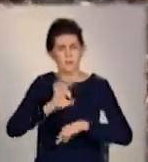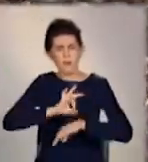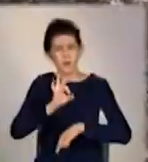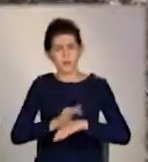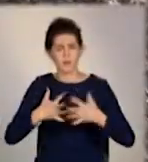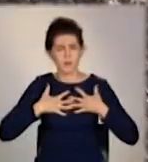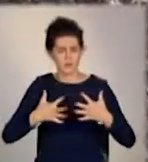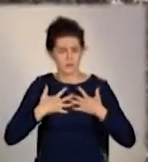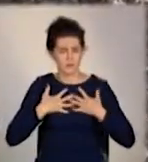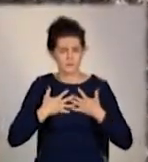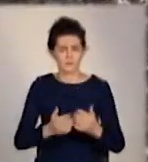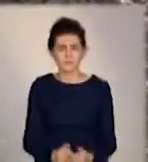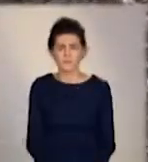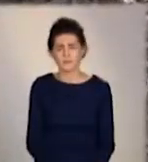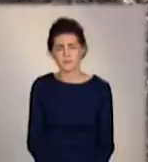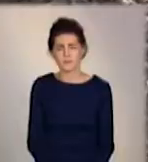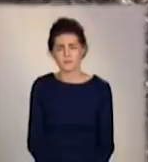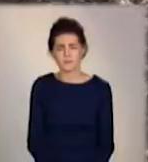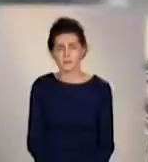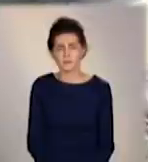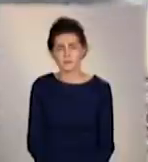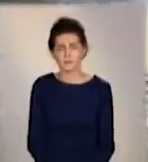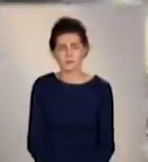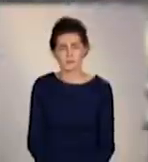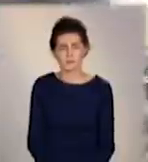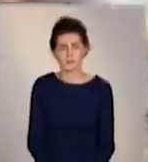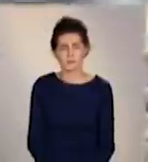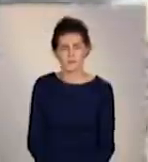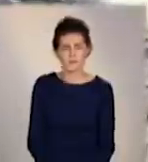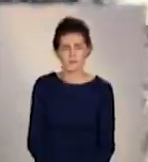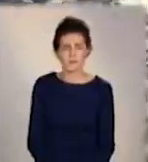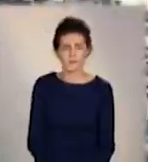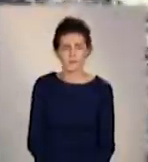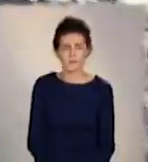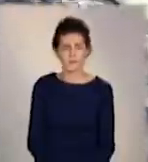хвороби дихальних шляхів. Олексій Куделя, Максим Запорожець, телеканал «Донбас».